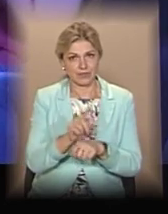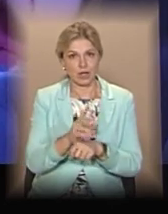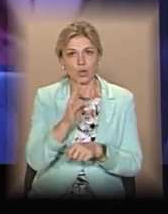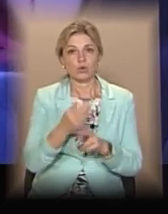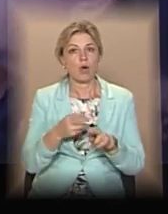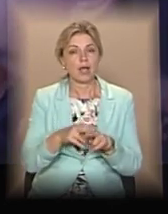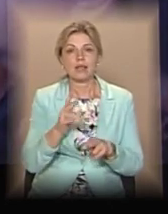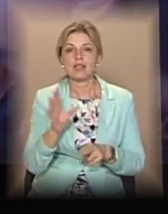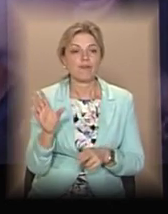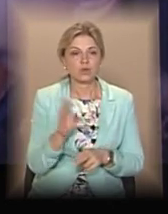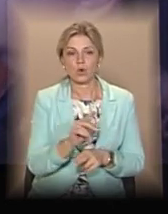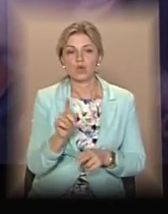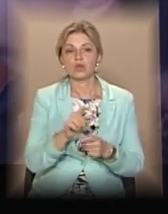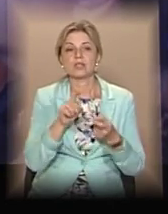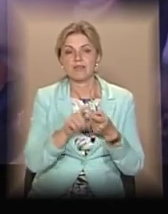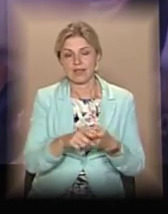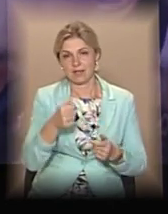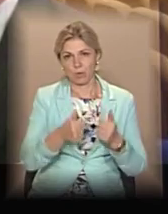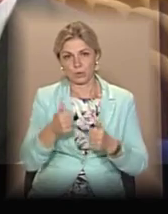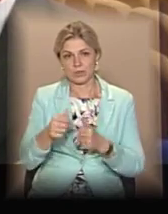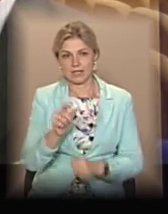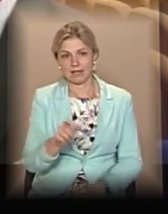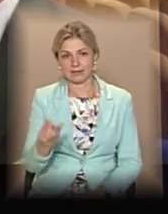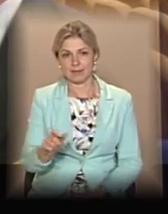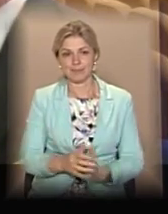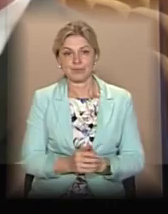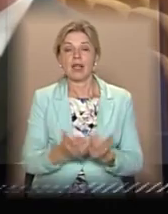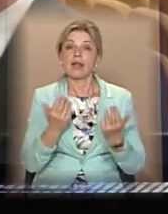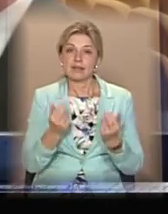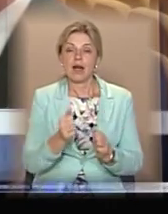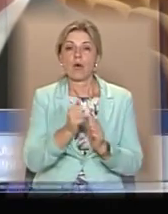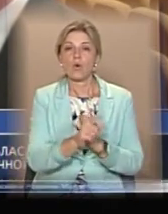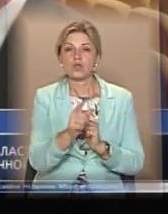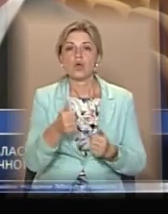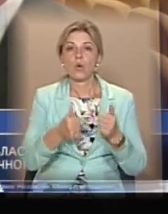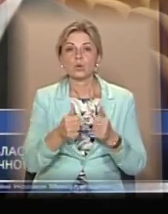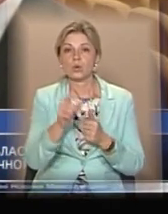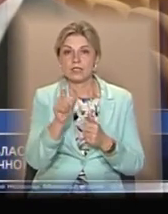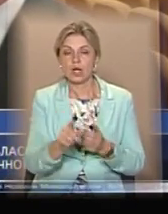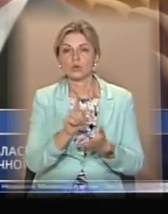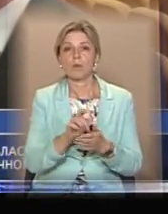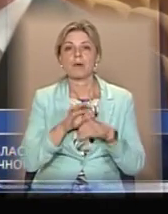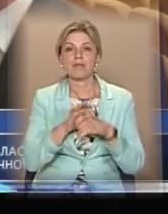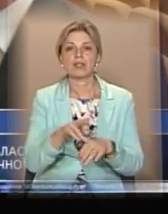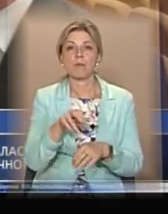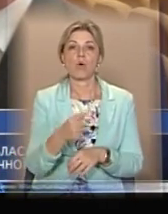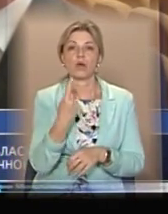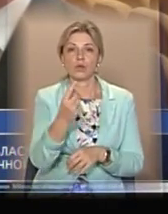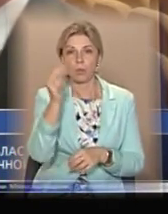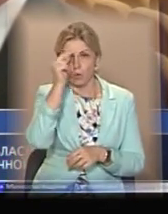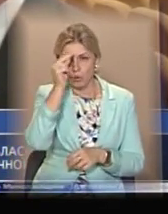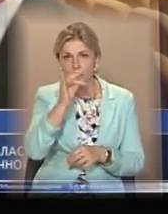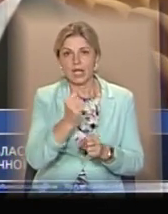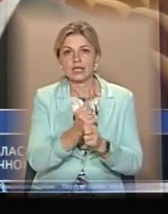і це ще не все, з чим стикнуться конкурсанти. Так, кожен конкурсант має провести по одному уроку, але окрім цього він виконує